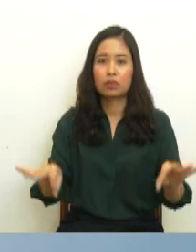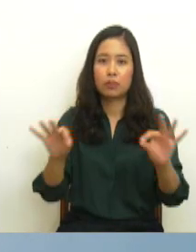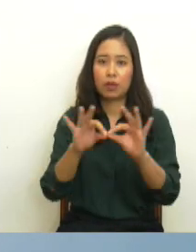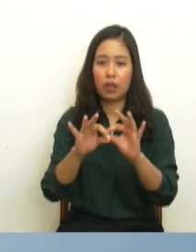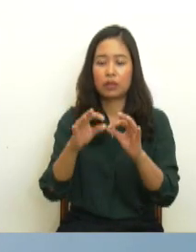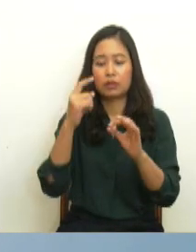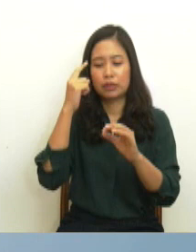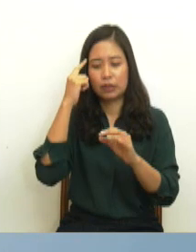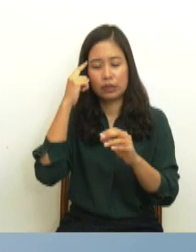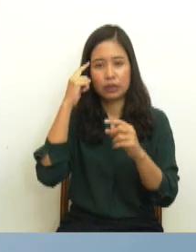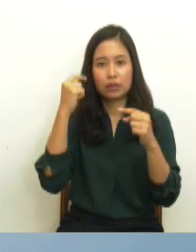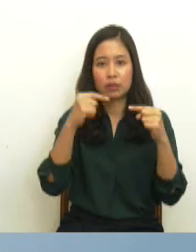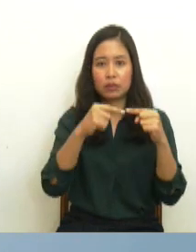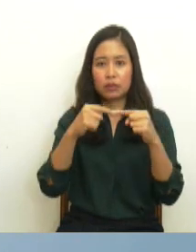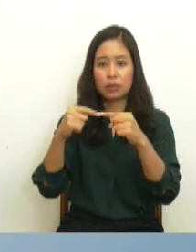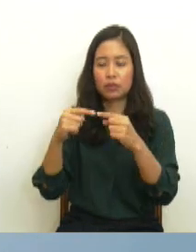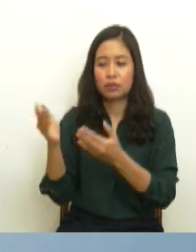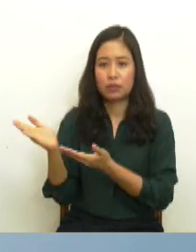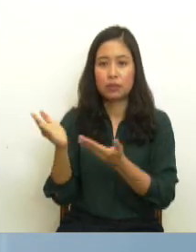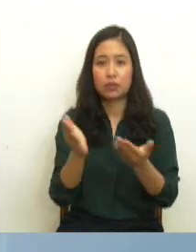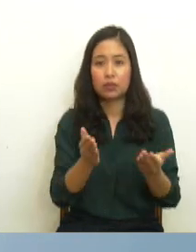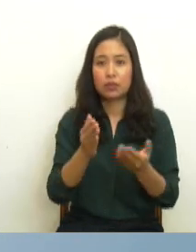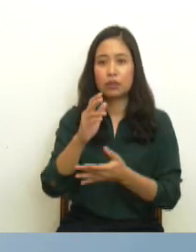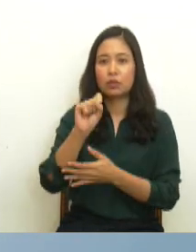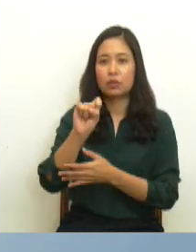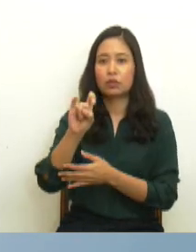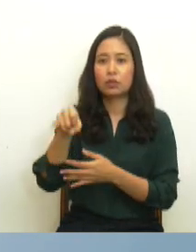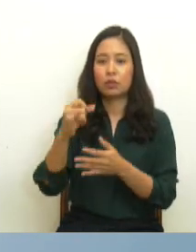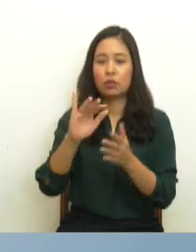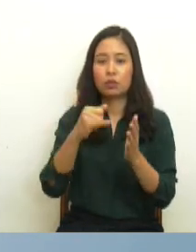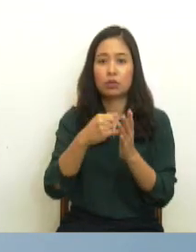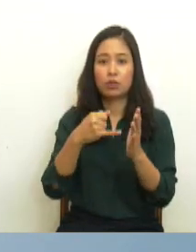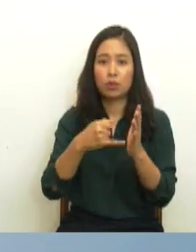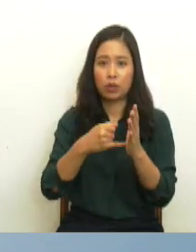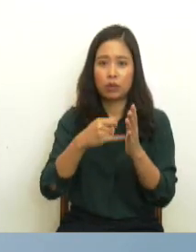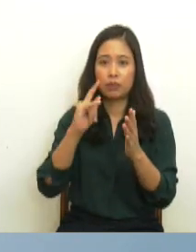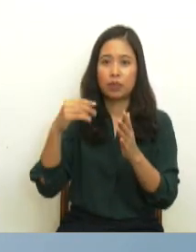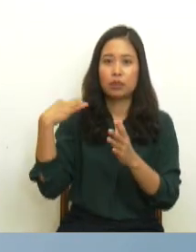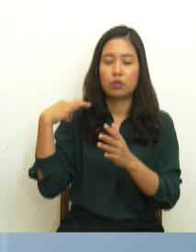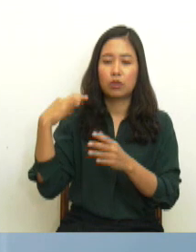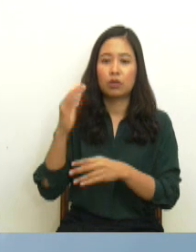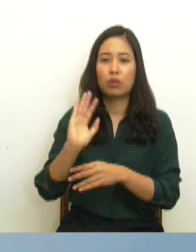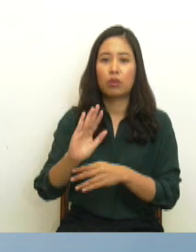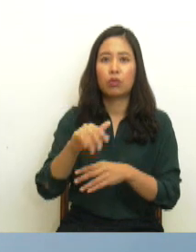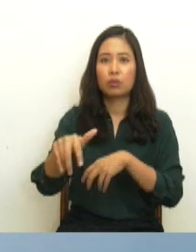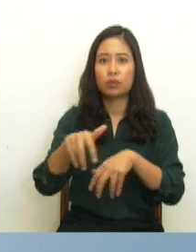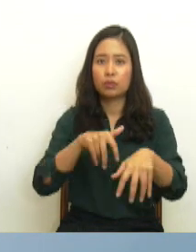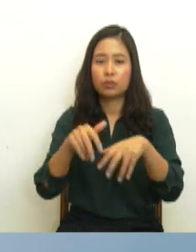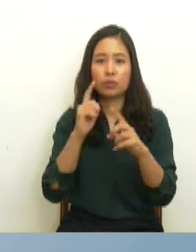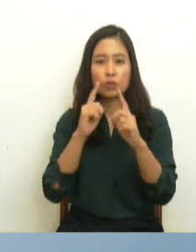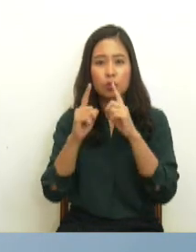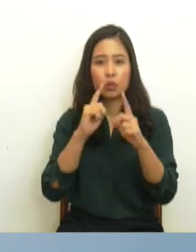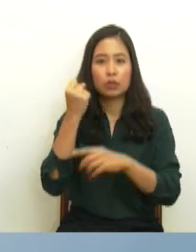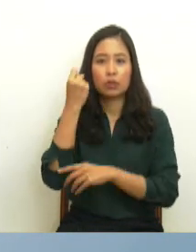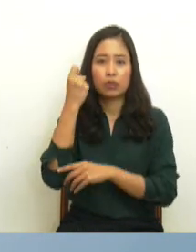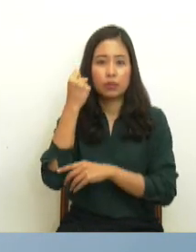การต่อยอดและก็ได้เชิญท่านศึกษาธิการจังหวัดท่านพ่อคิดหนึ่งซึ่งเป็นตัวแทนสพฐราชประวัติมาพูดคุยทำความเข้าใจ